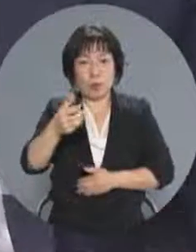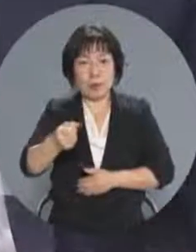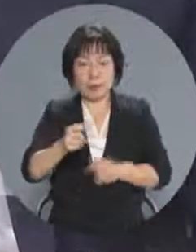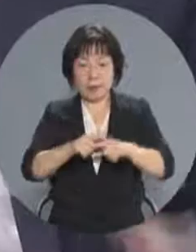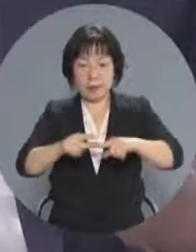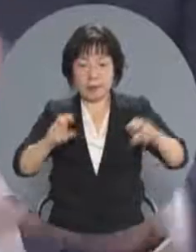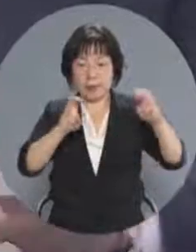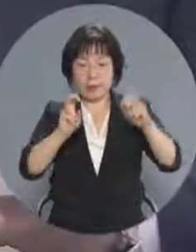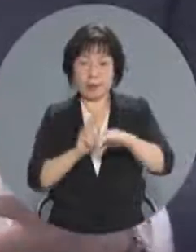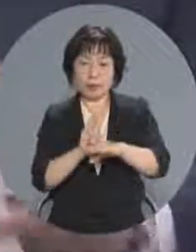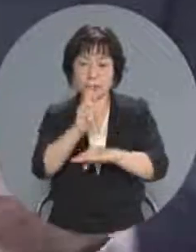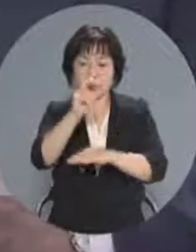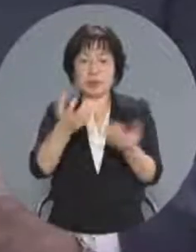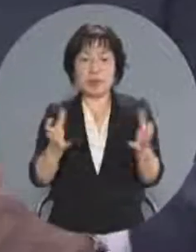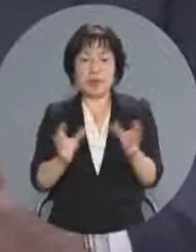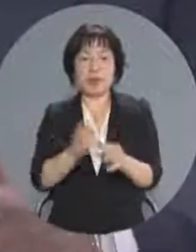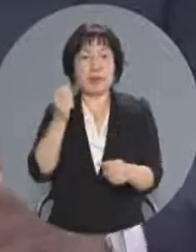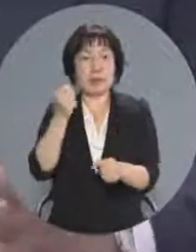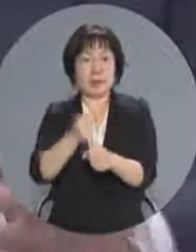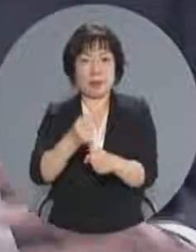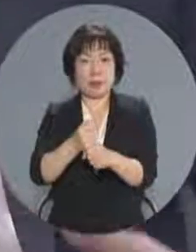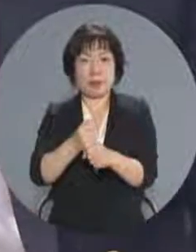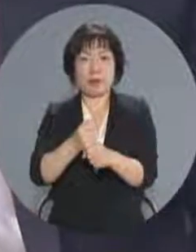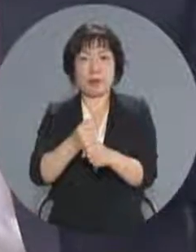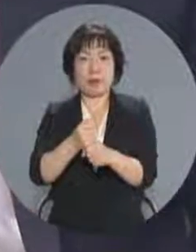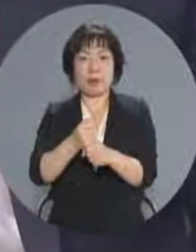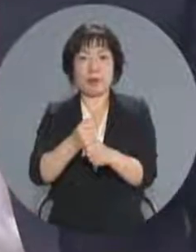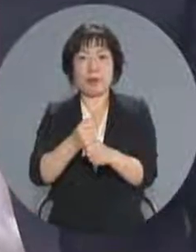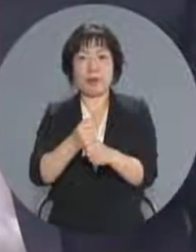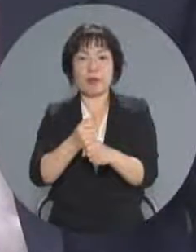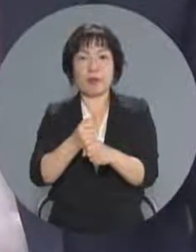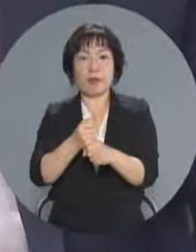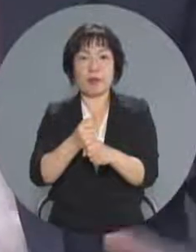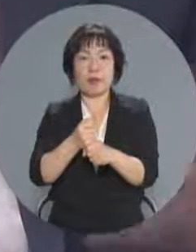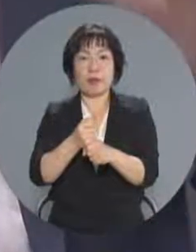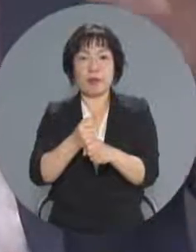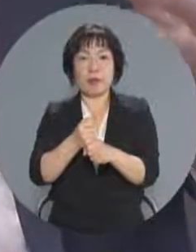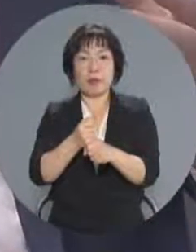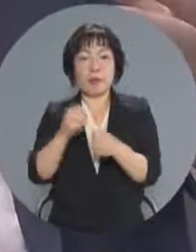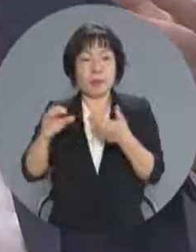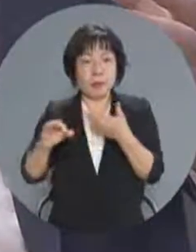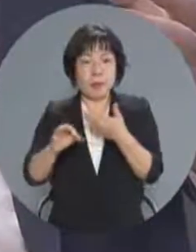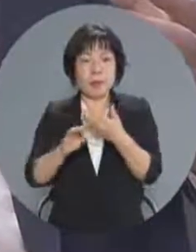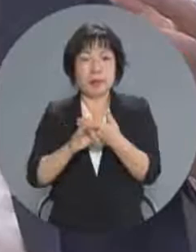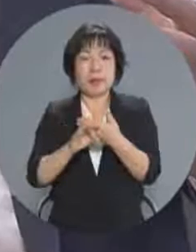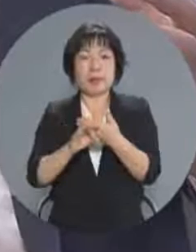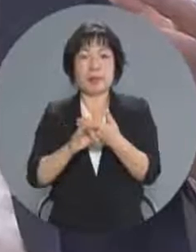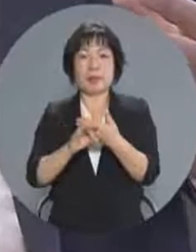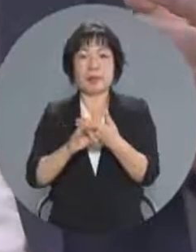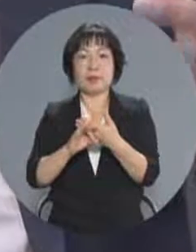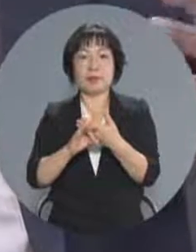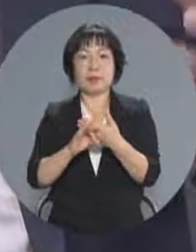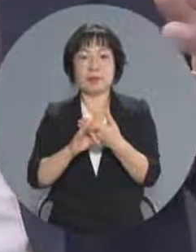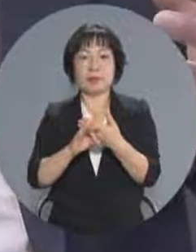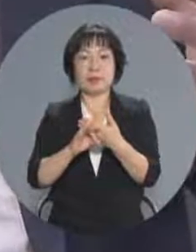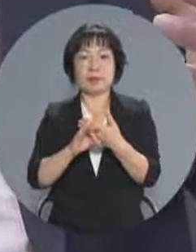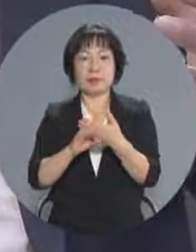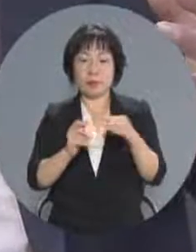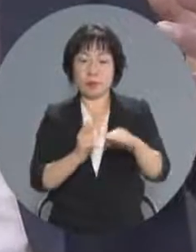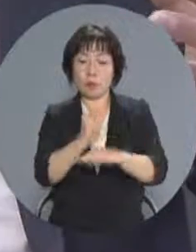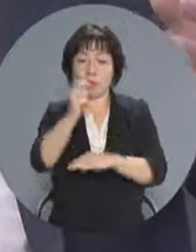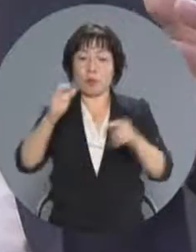발사체 산업 단지를 조성을 해서 이제 그렇게 조성이 되게 되면은 우리